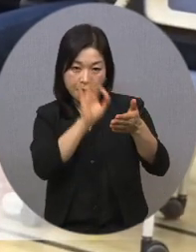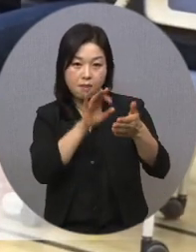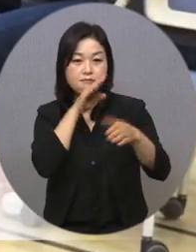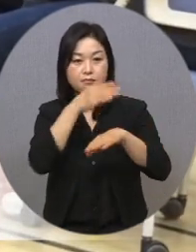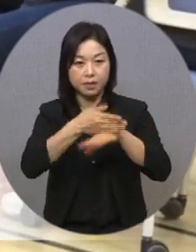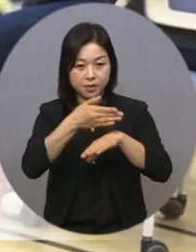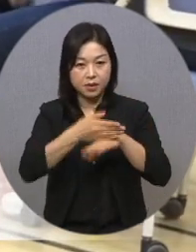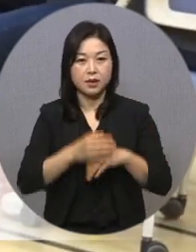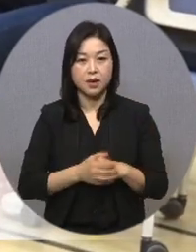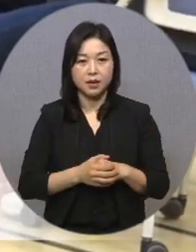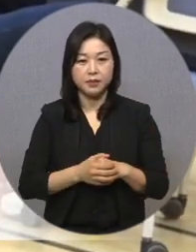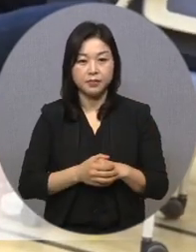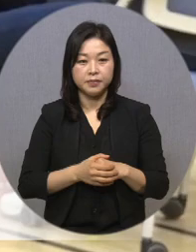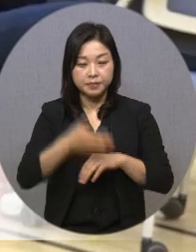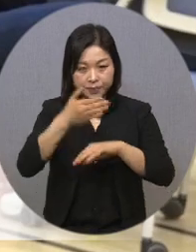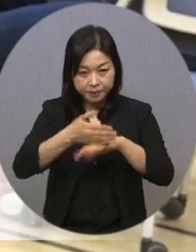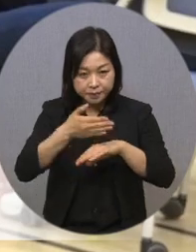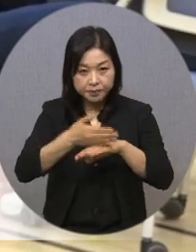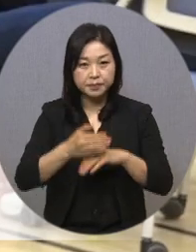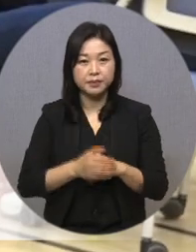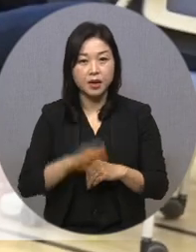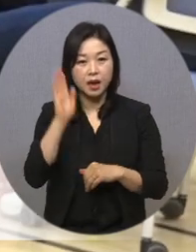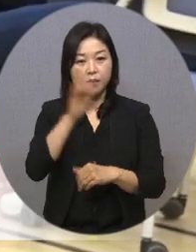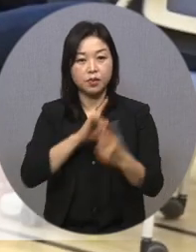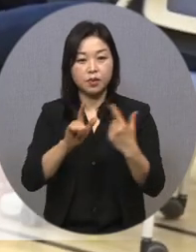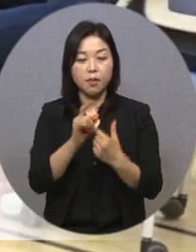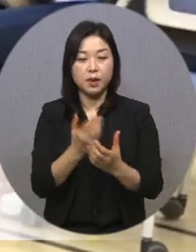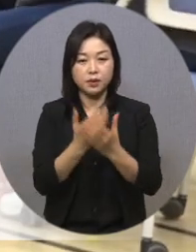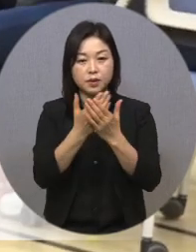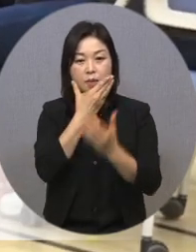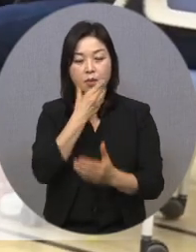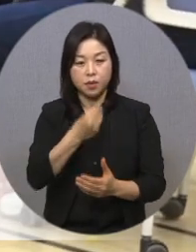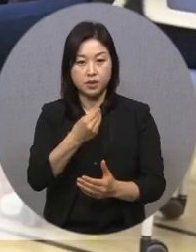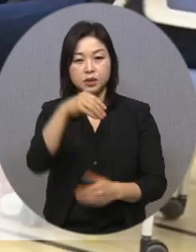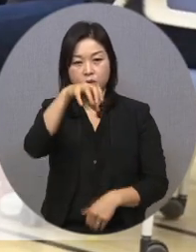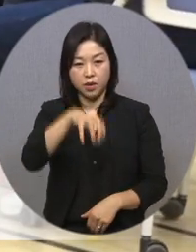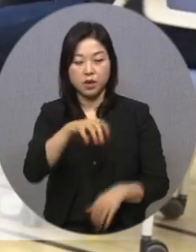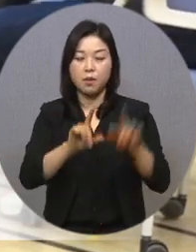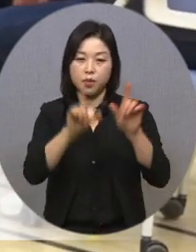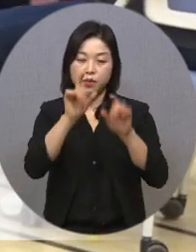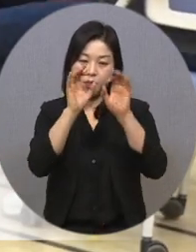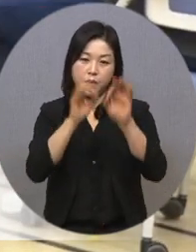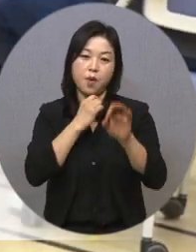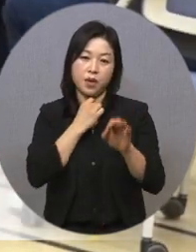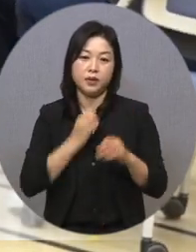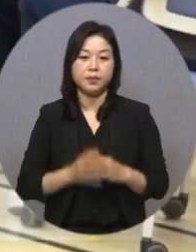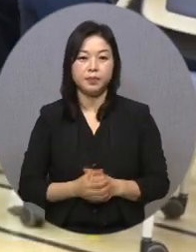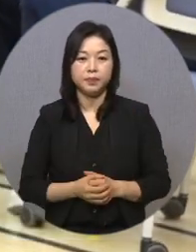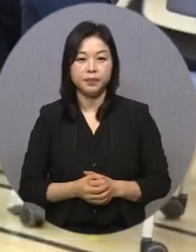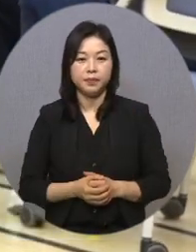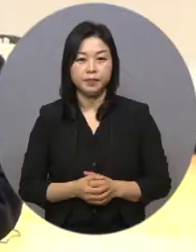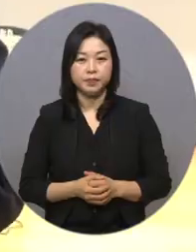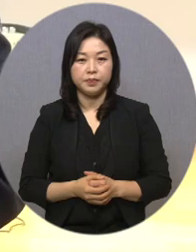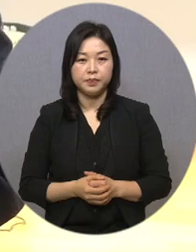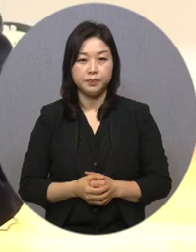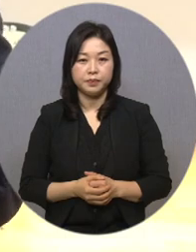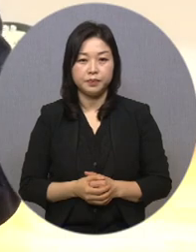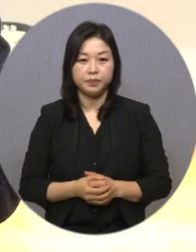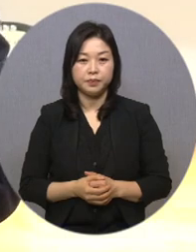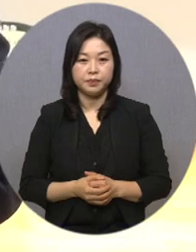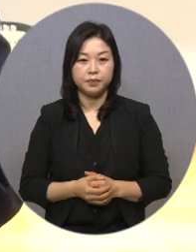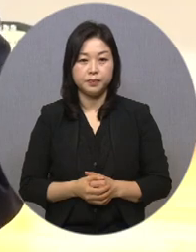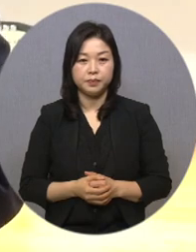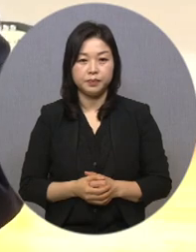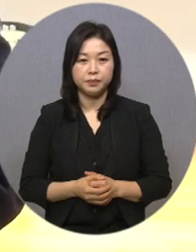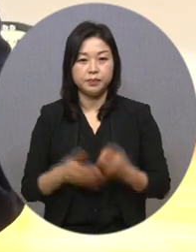감사드리고요. 고맙습니다. 하여간 앞으로도 더 발전된 복지관의 모습을 보여드리기 바라겠습니다. 고맙습니다. 네. 축제의